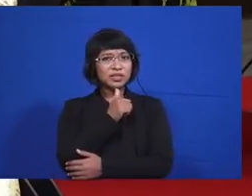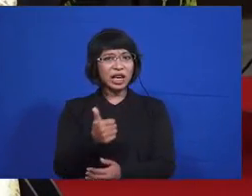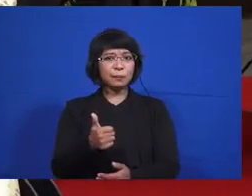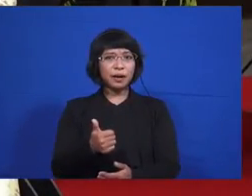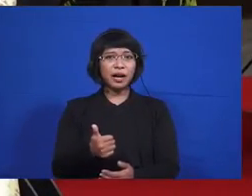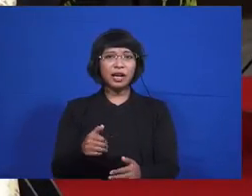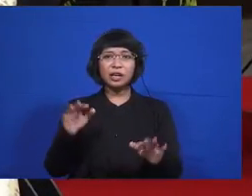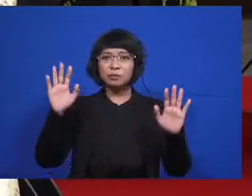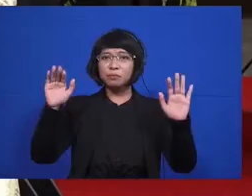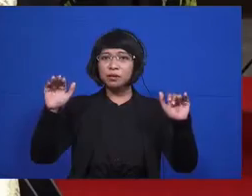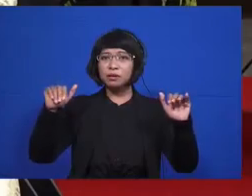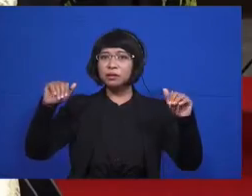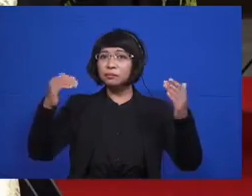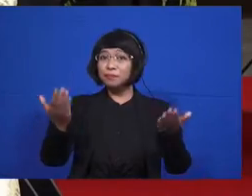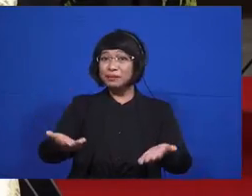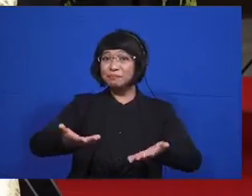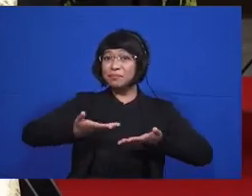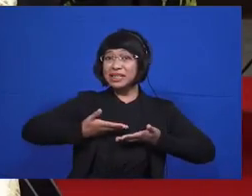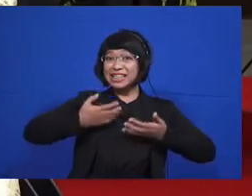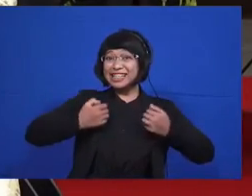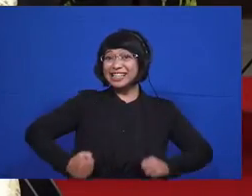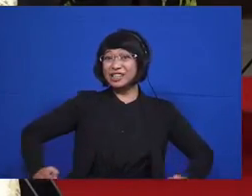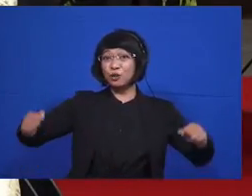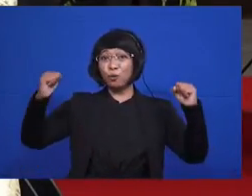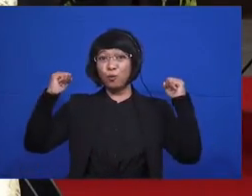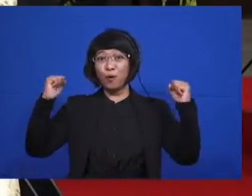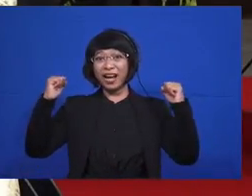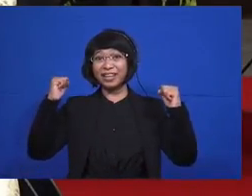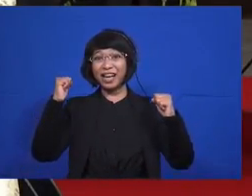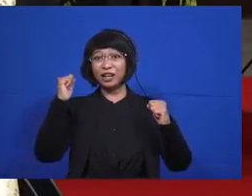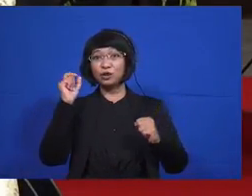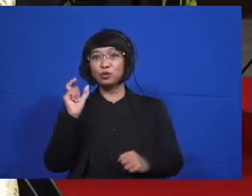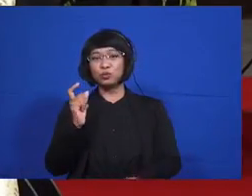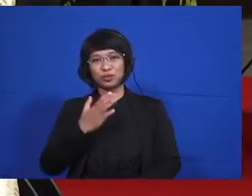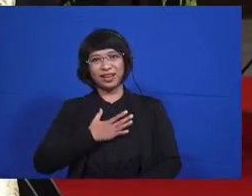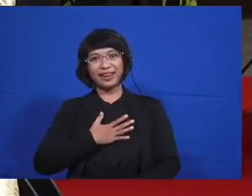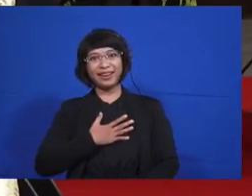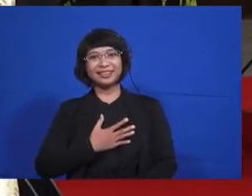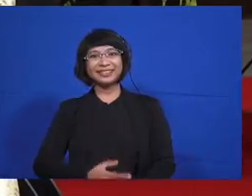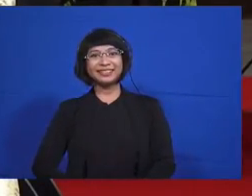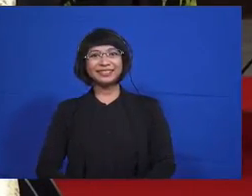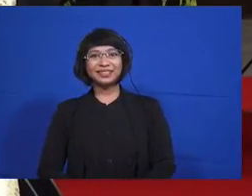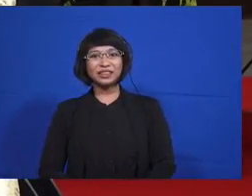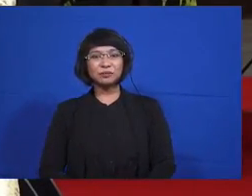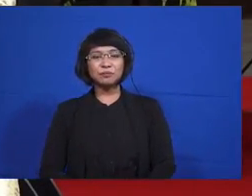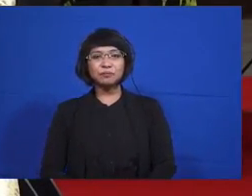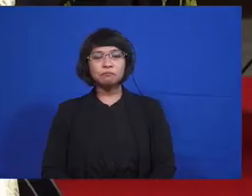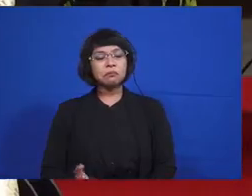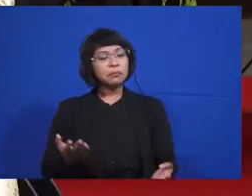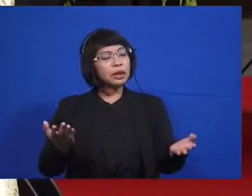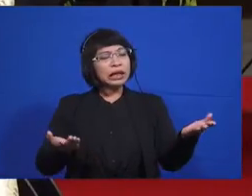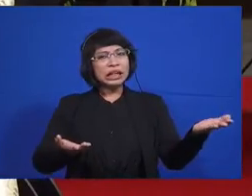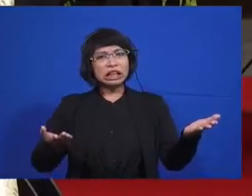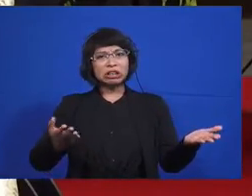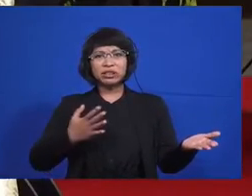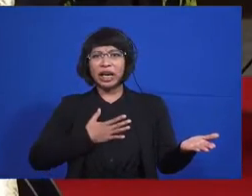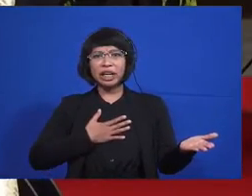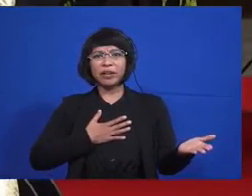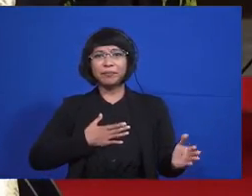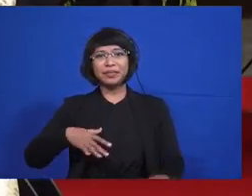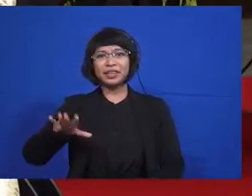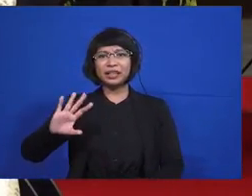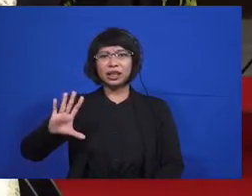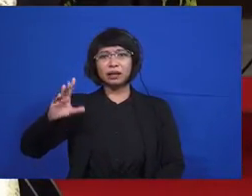saat saya merasa menyerah. Dan seringkali saya tuh merasa enggak tahu, pasrah, mbuhlah begitu